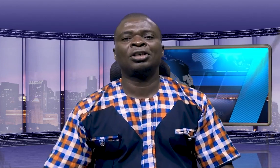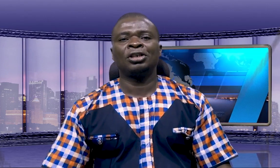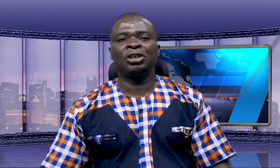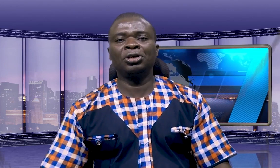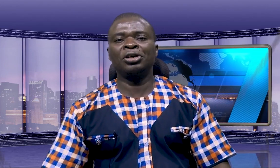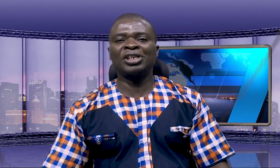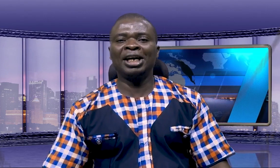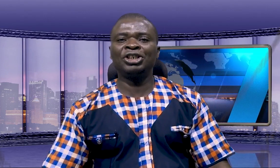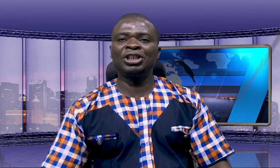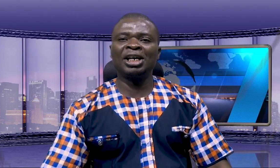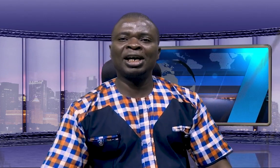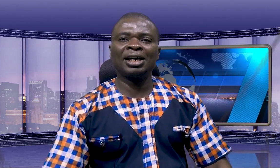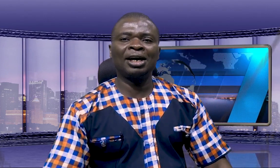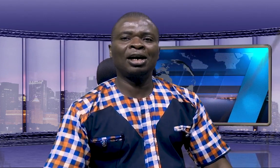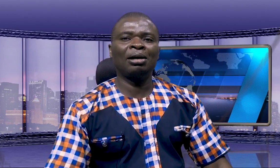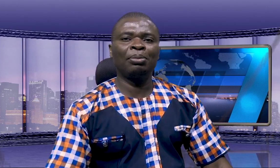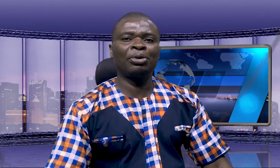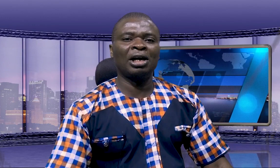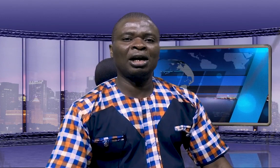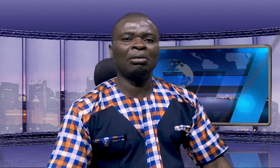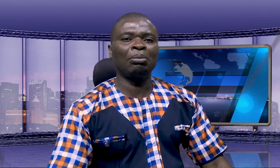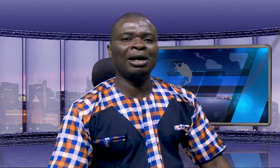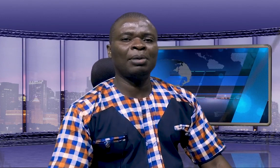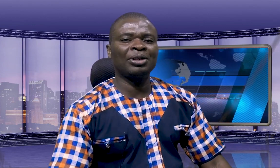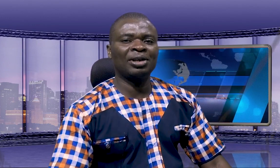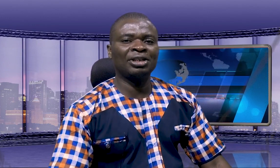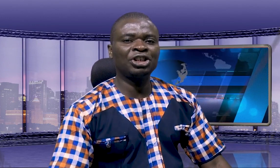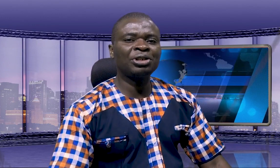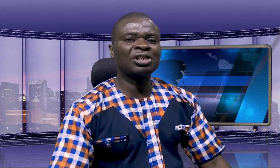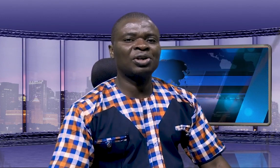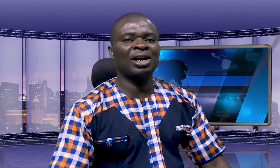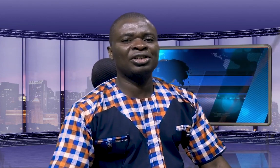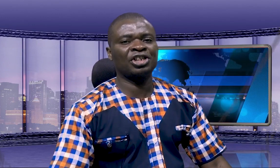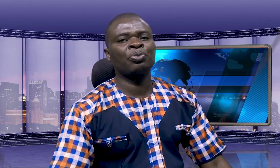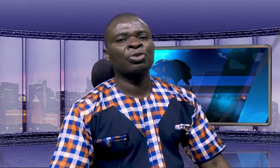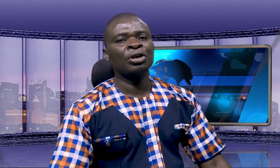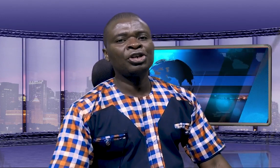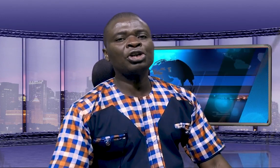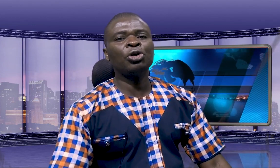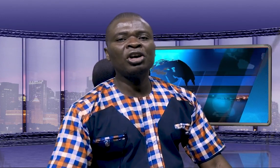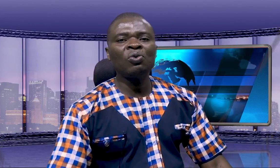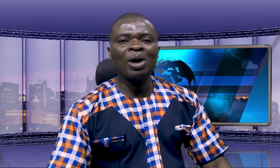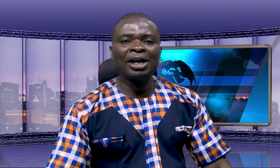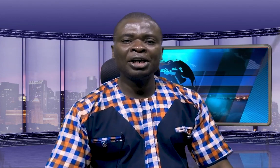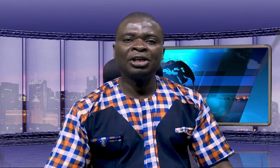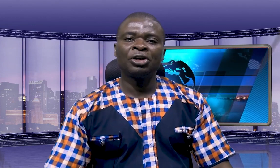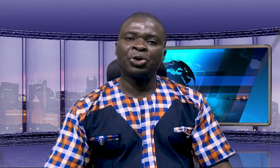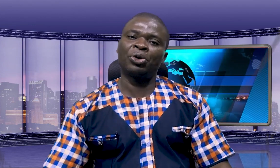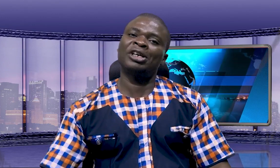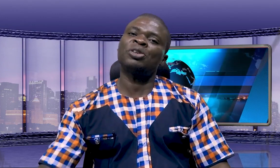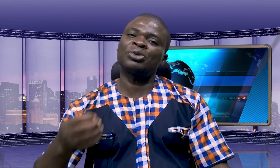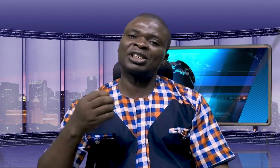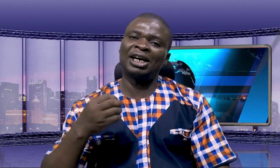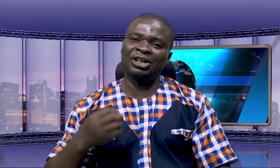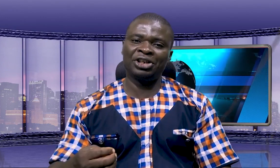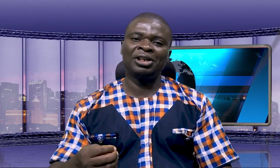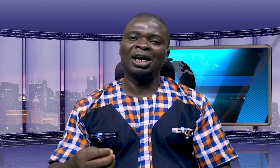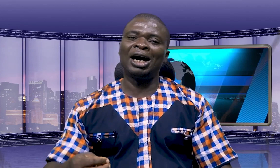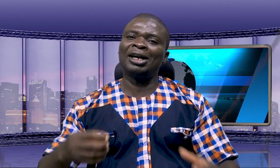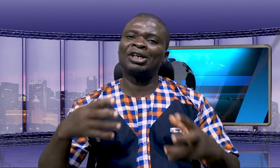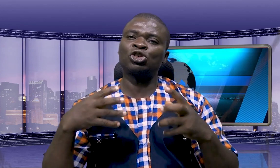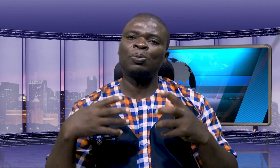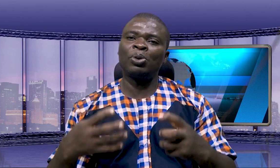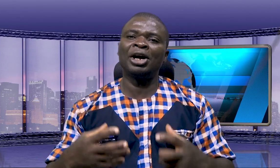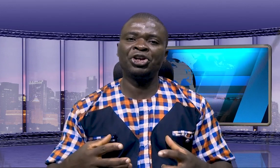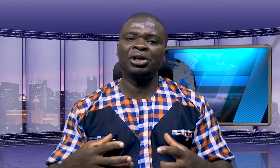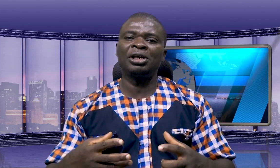Kraịst. Ihe ọzọ anyị ji n'aka bụ na mgbe anyị nabatara Jizọs Kraịst, dịka onye nwa anyị na nzọpụta anyị,